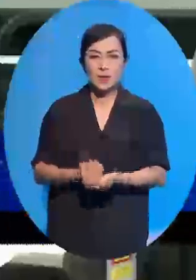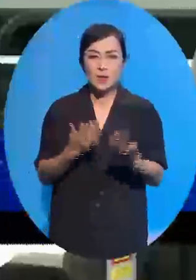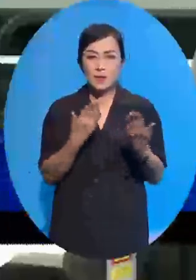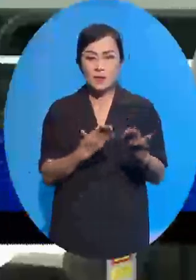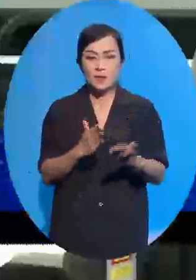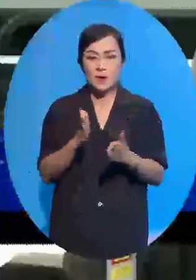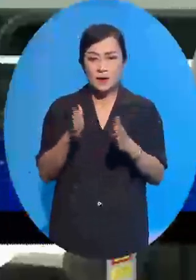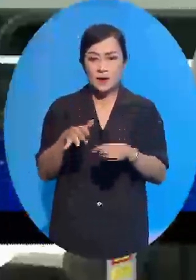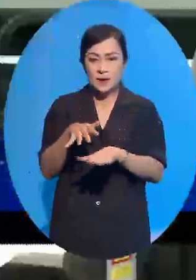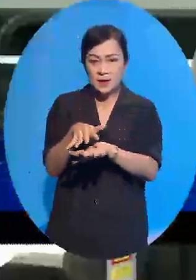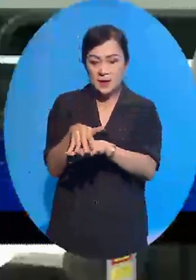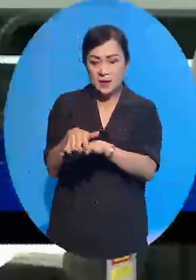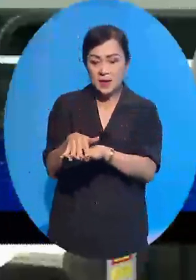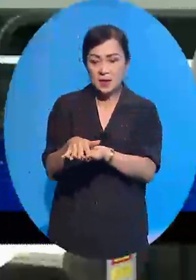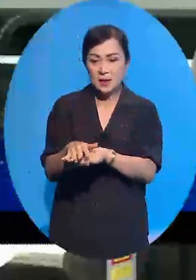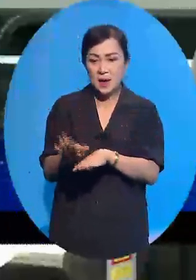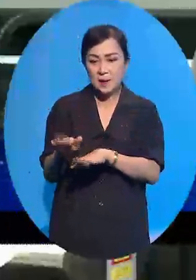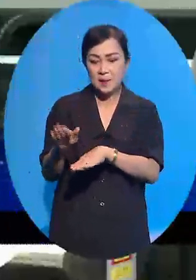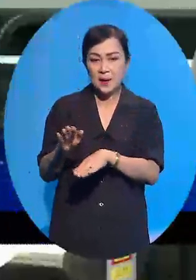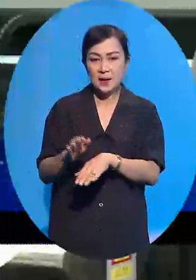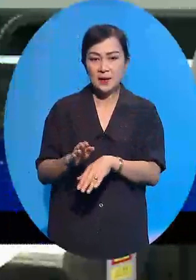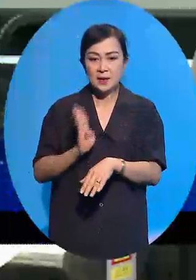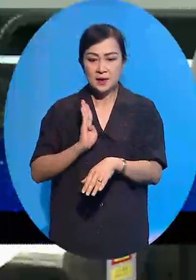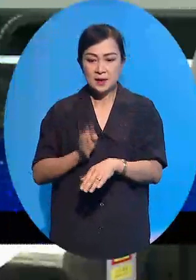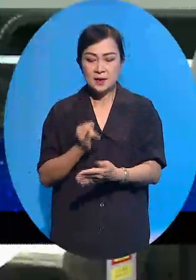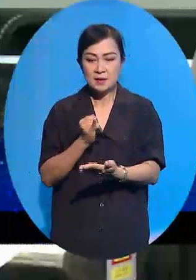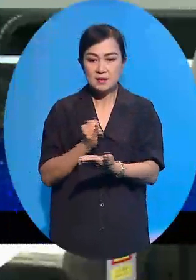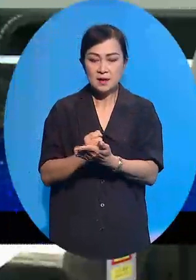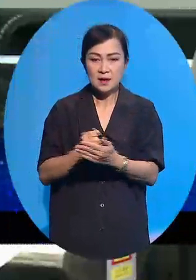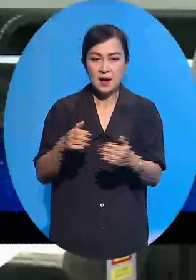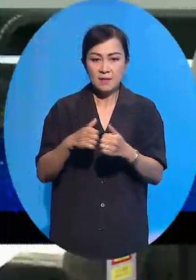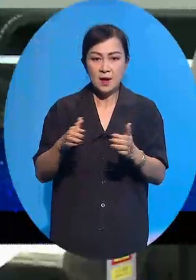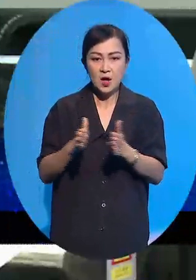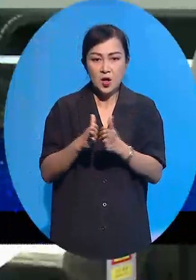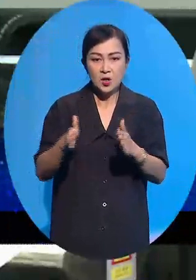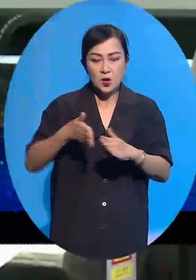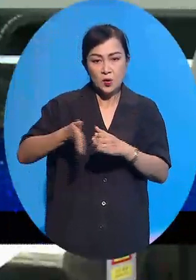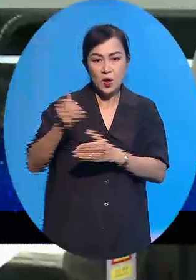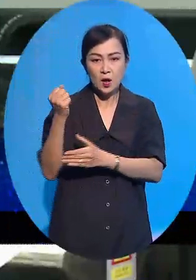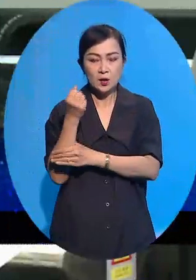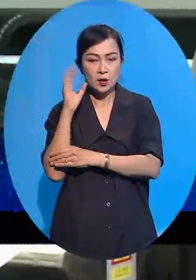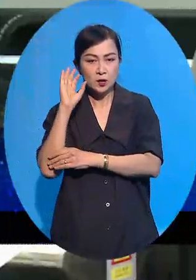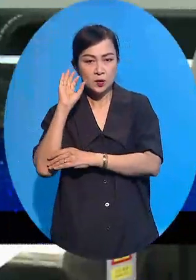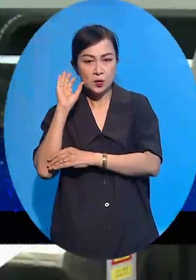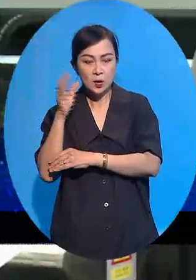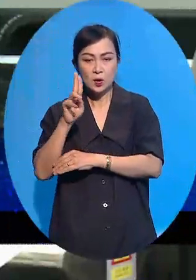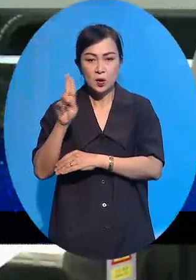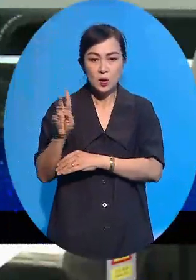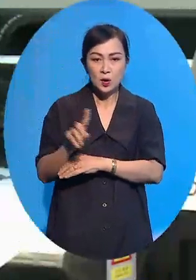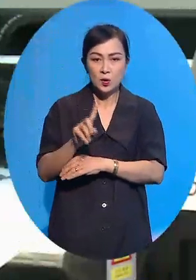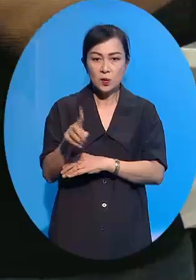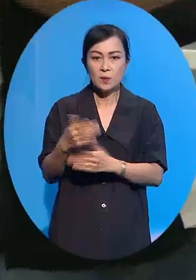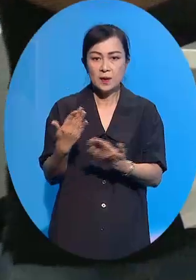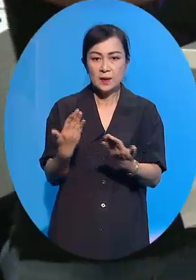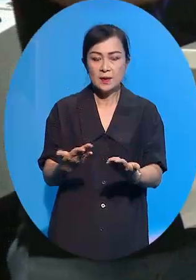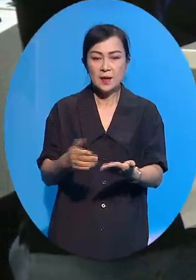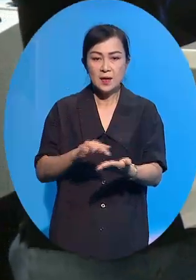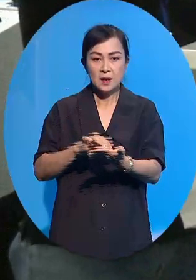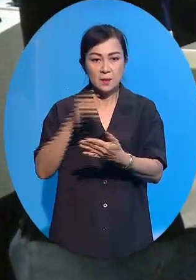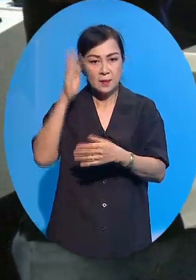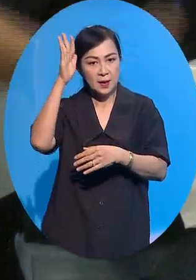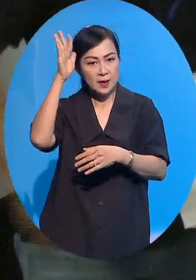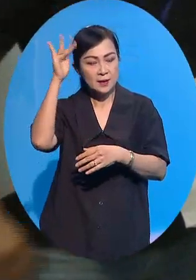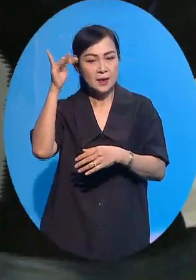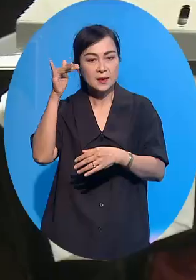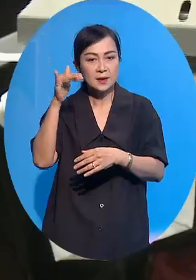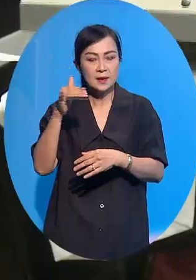ngành dệt may, đặc biệt là ngành thời trang in trên vải, đang được rất nhiều các hãng lớn ở trên toàn cầu họ ứng dụng, bởi vì đây là một công nghệ xanh, không